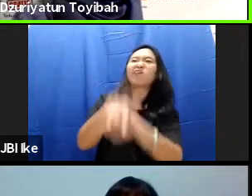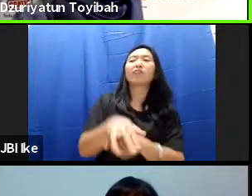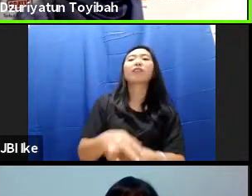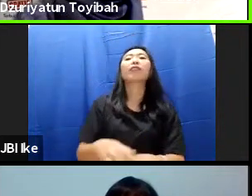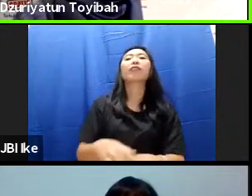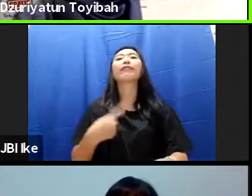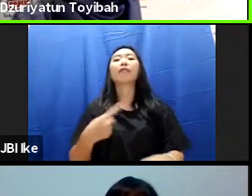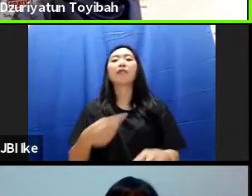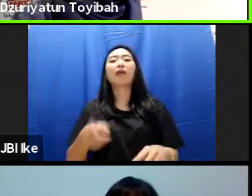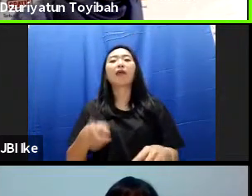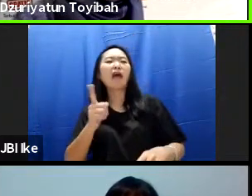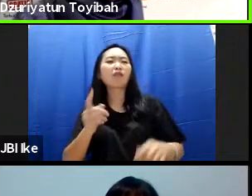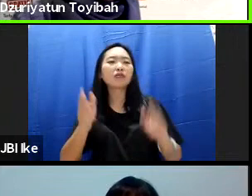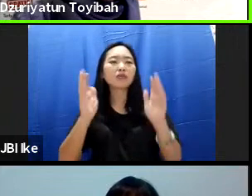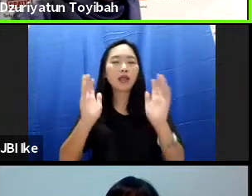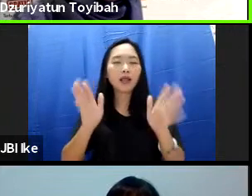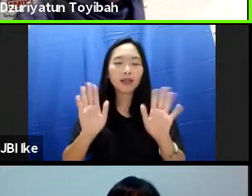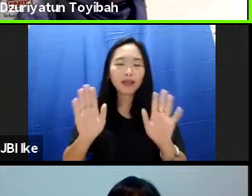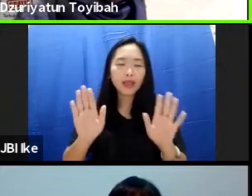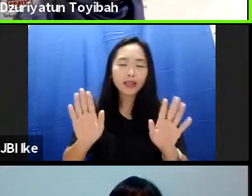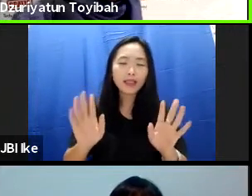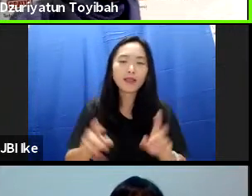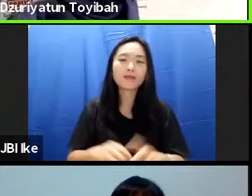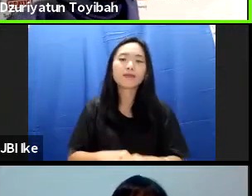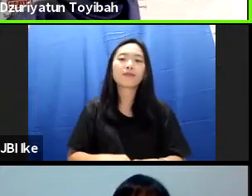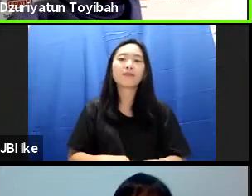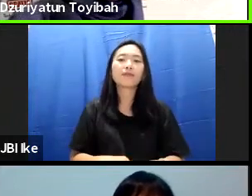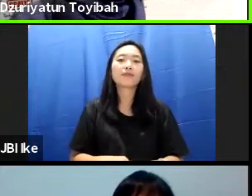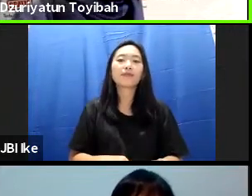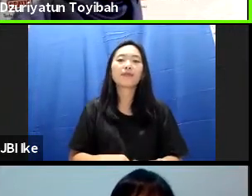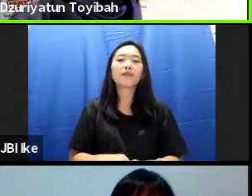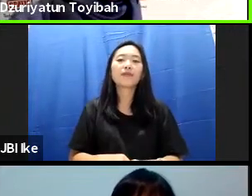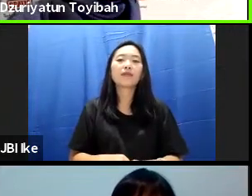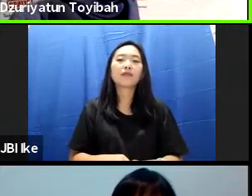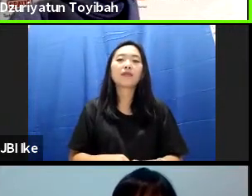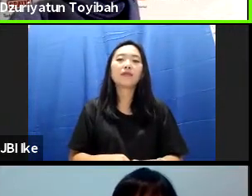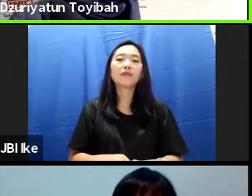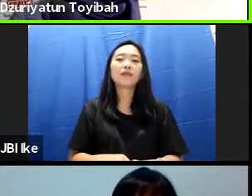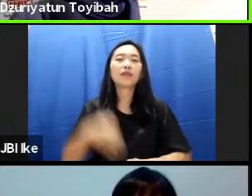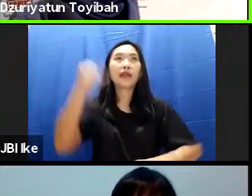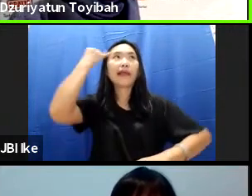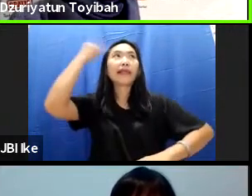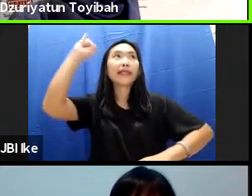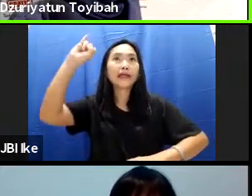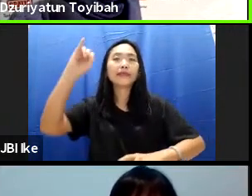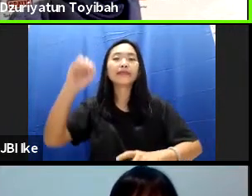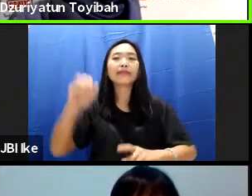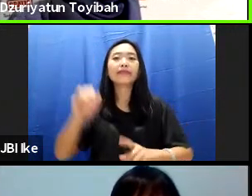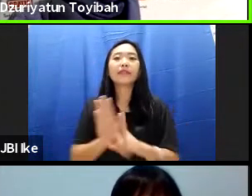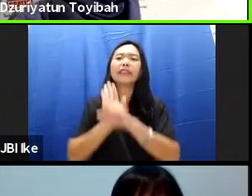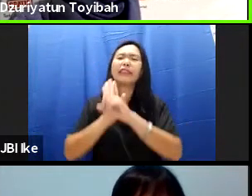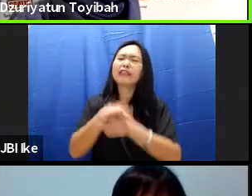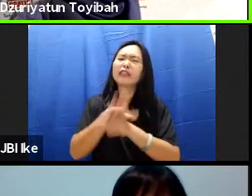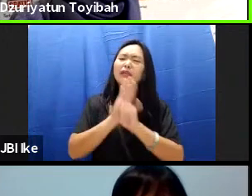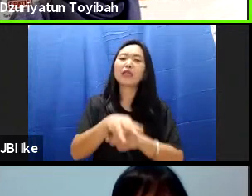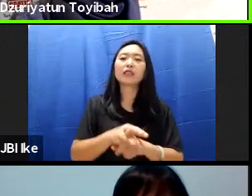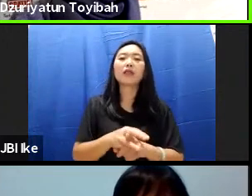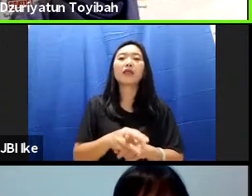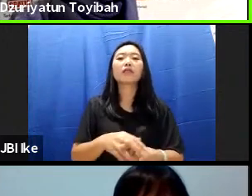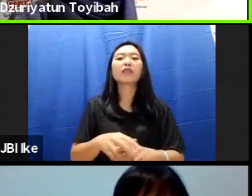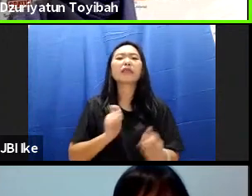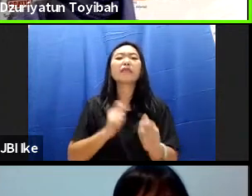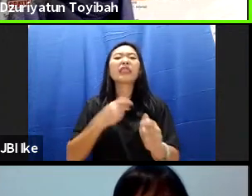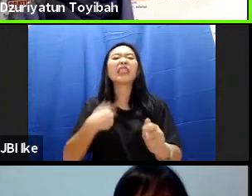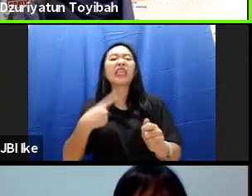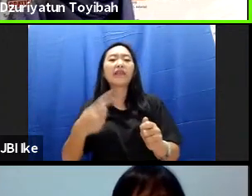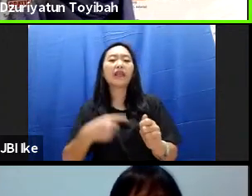ideologi gender yang sangat tradisional dan diskriminatif mungkin mulai agak orang juga menjadi tidak terlalu percaya diri